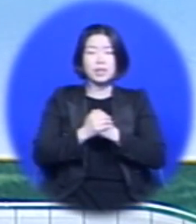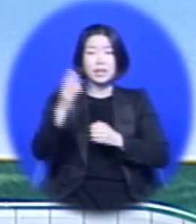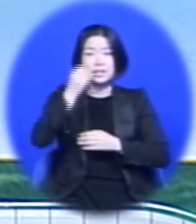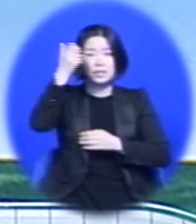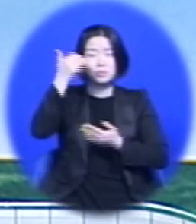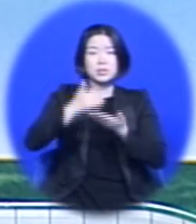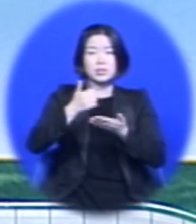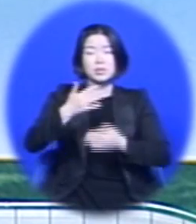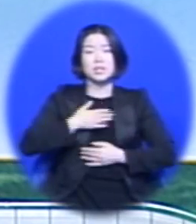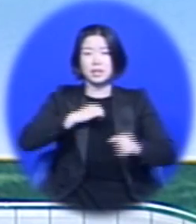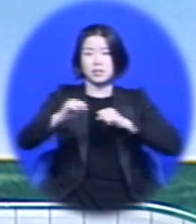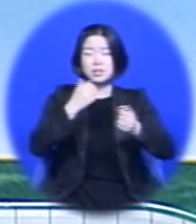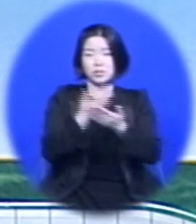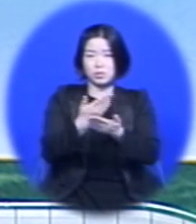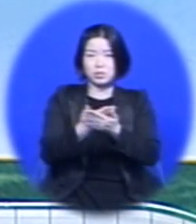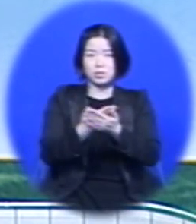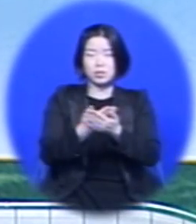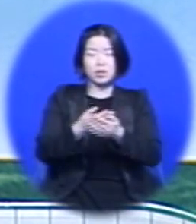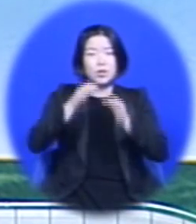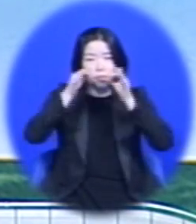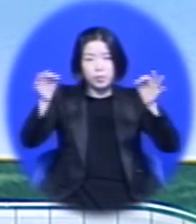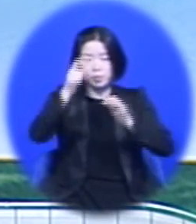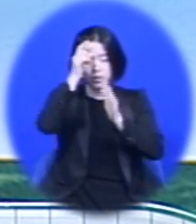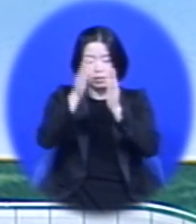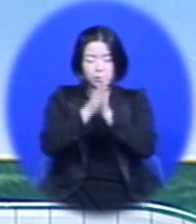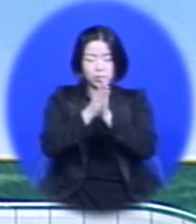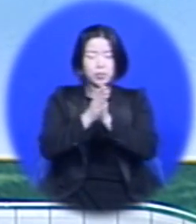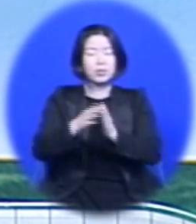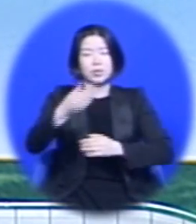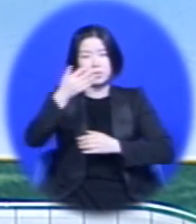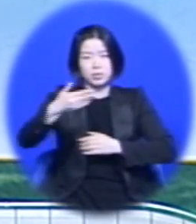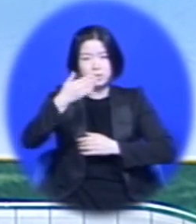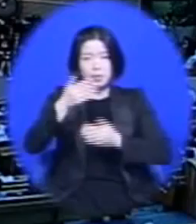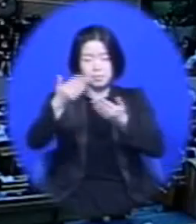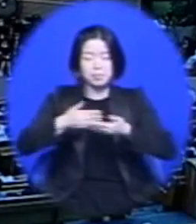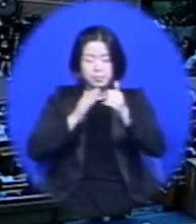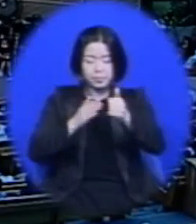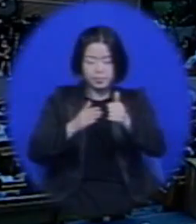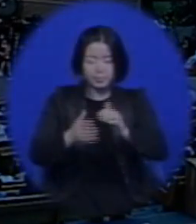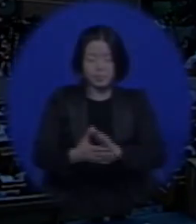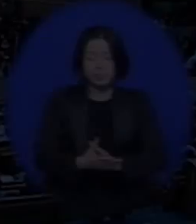성령님, 제게 역사해 주옵소서. 우리 통성으로 기도하고 성찬을 받겠습니다.